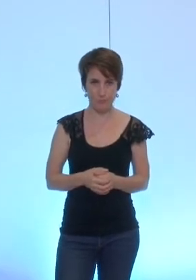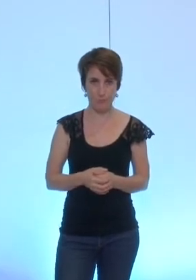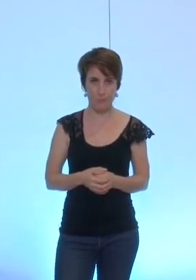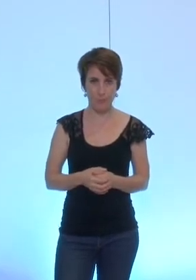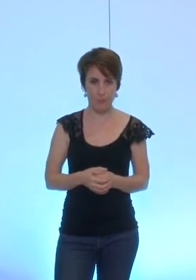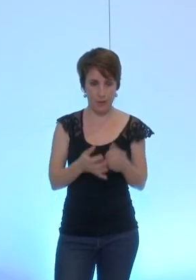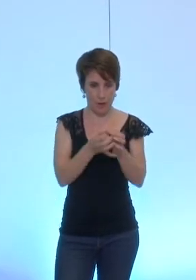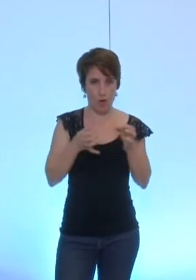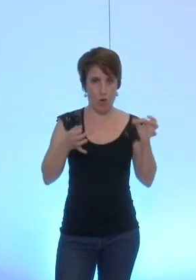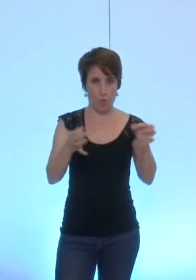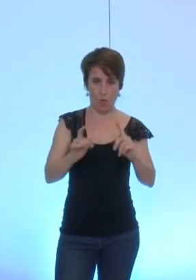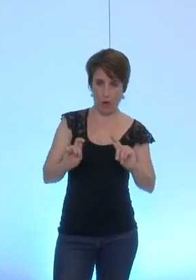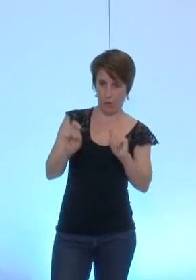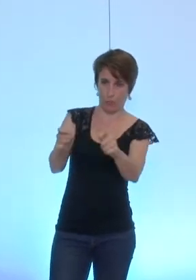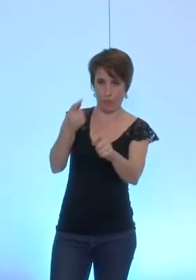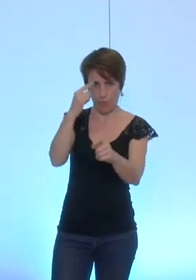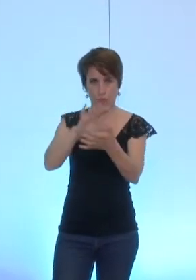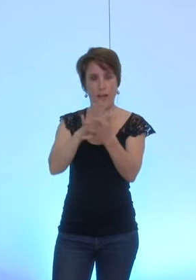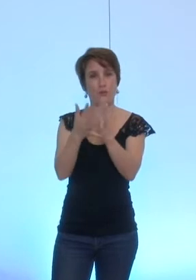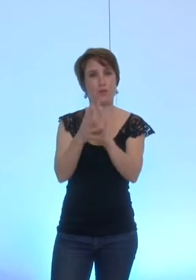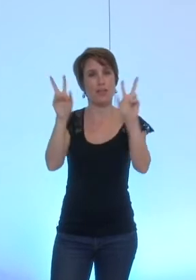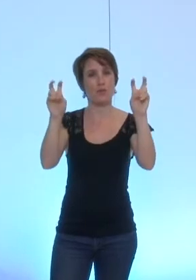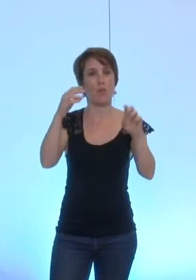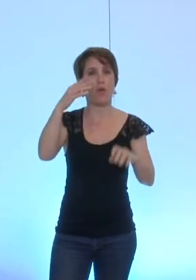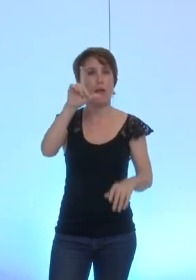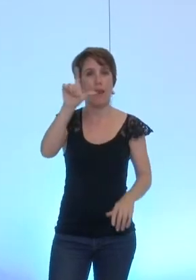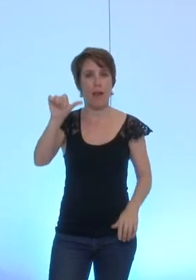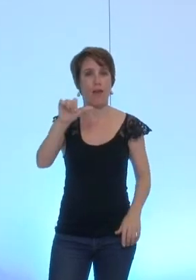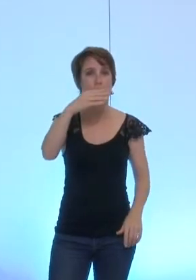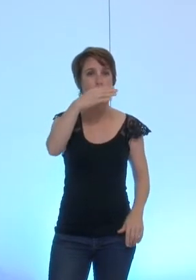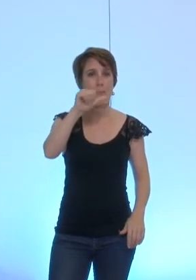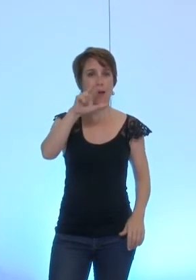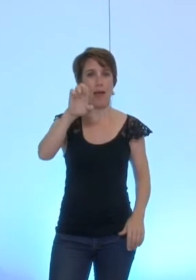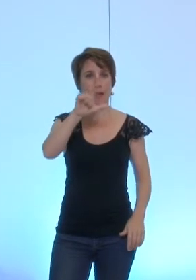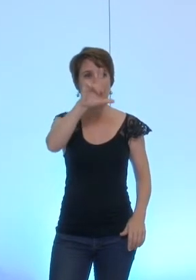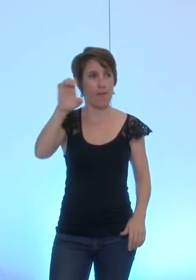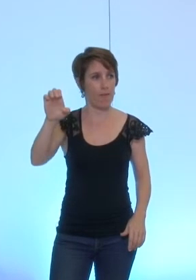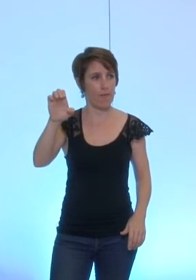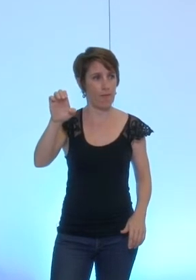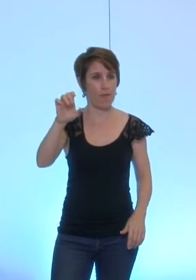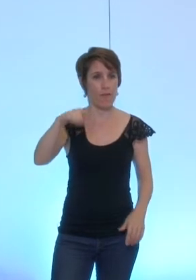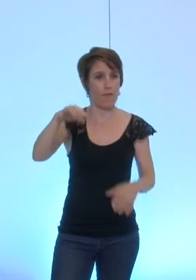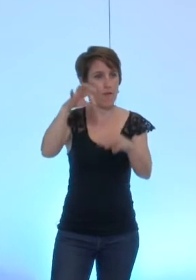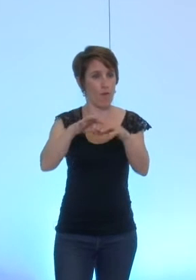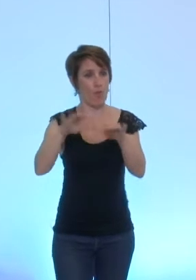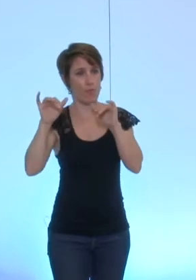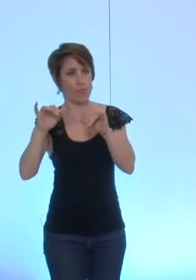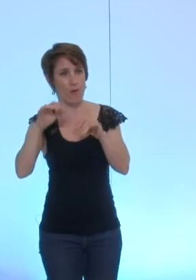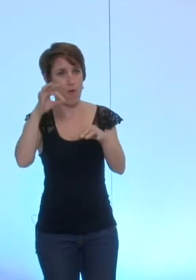locaux avec l'association Lamarelle qui s'abstient qui est contre qui est pour